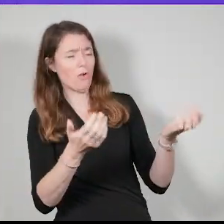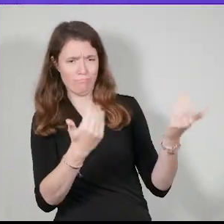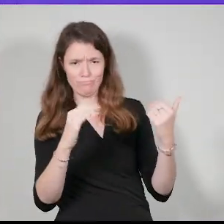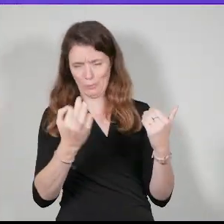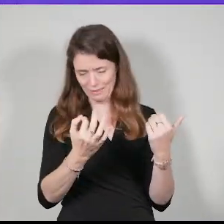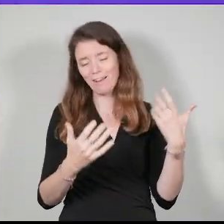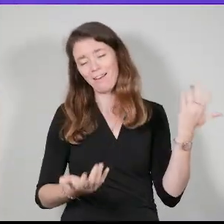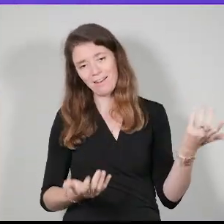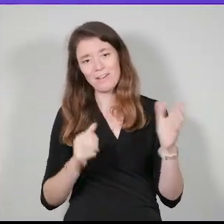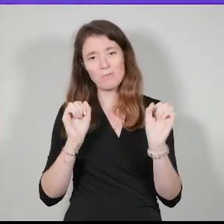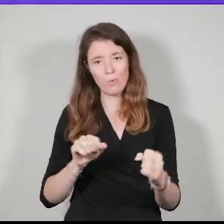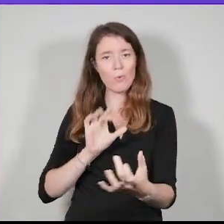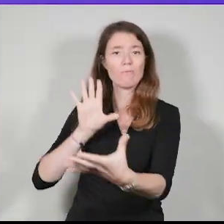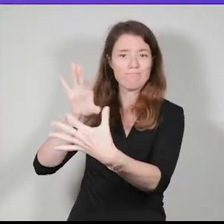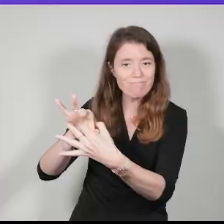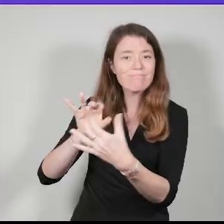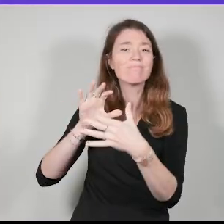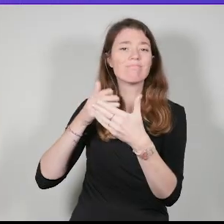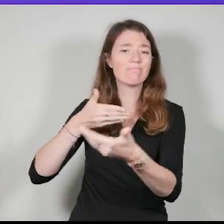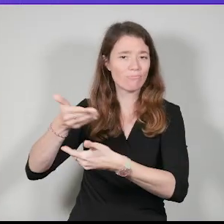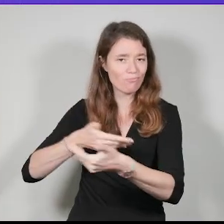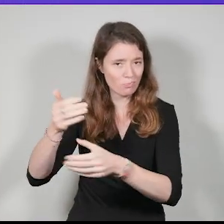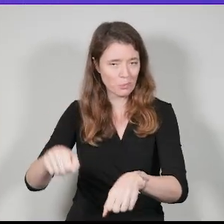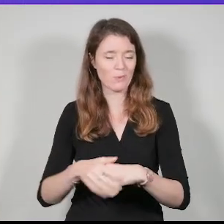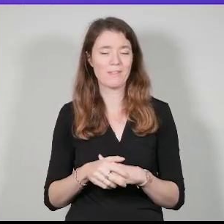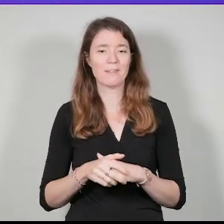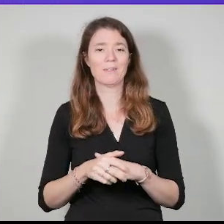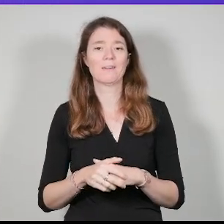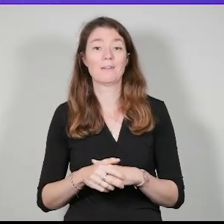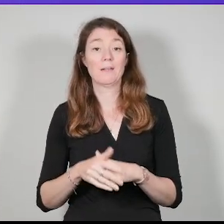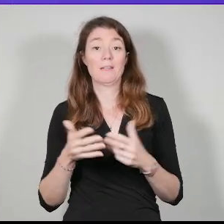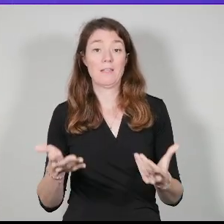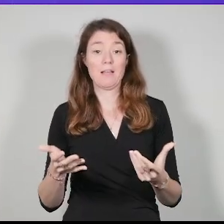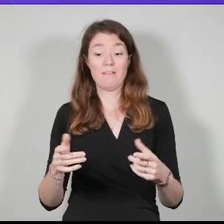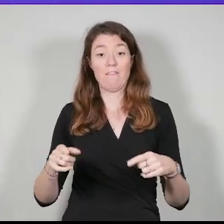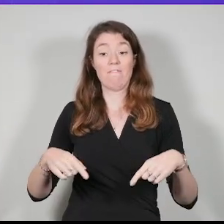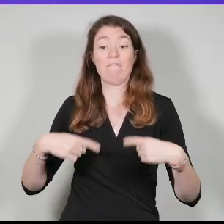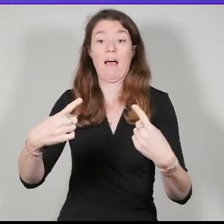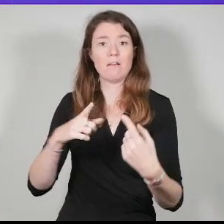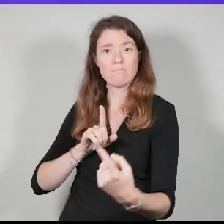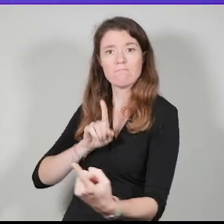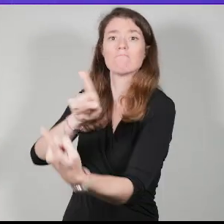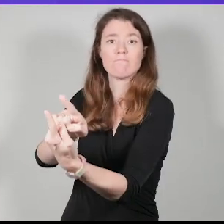là, on va entrer en relation, en fait. Et cet aller vers, c'est